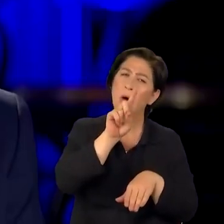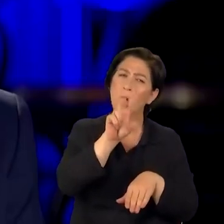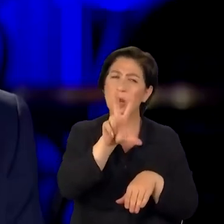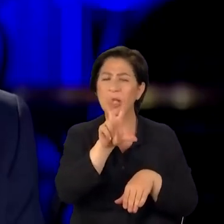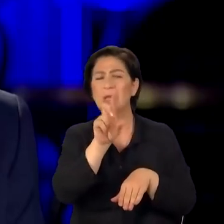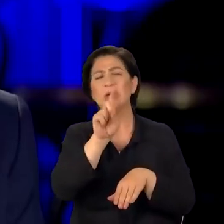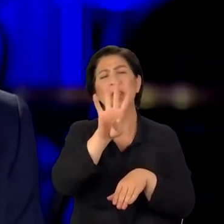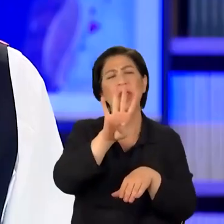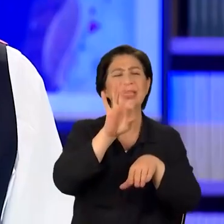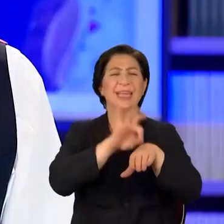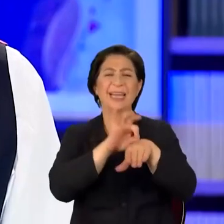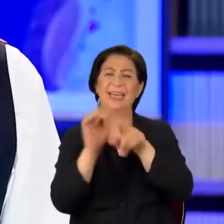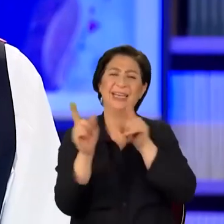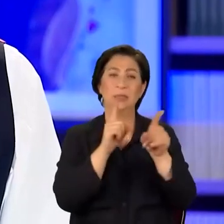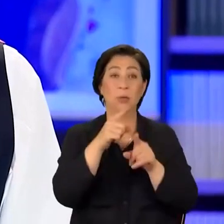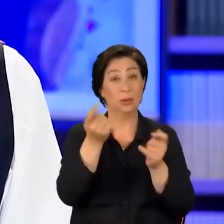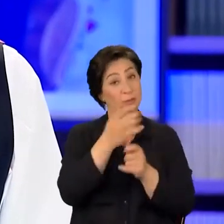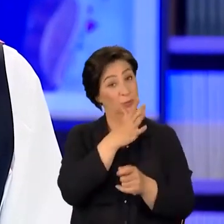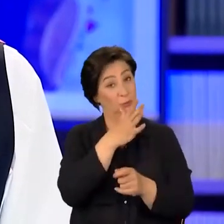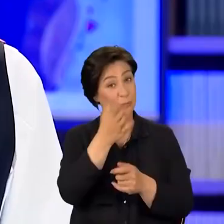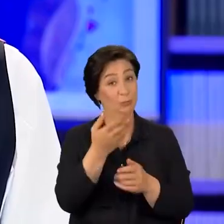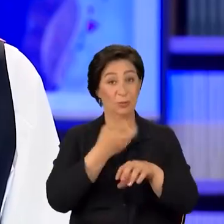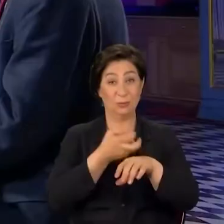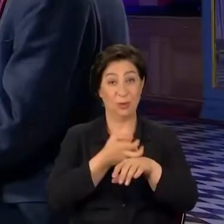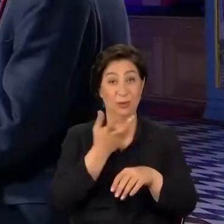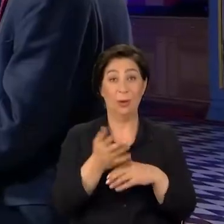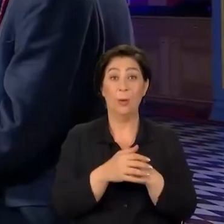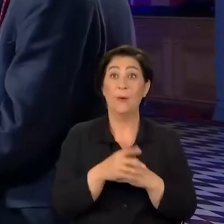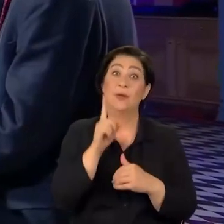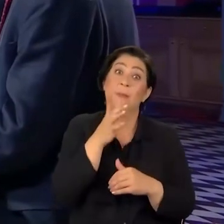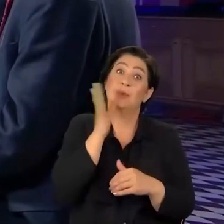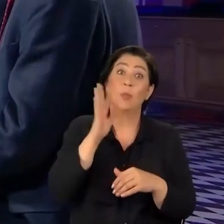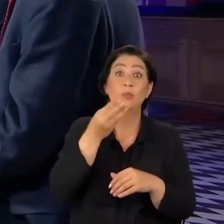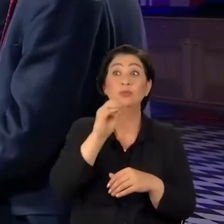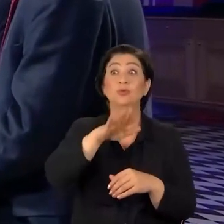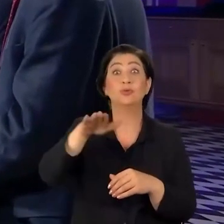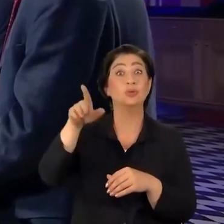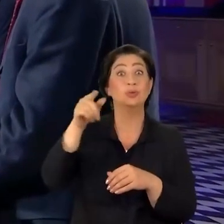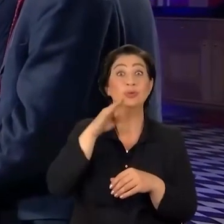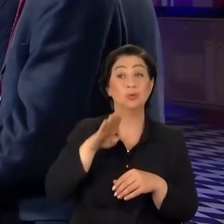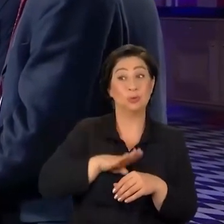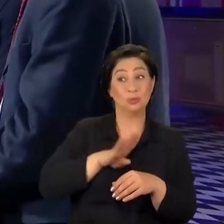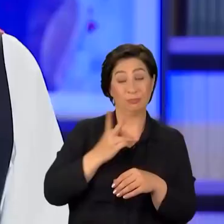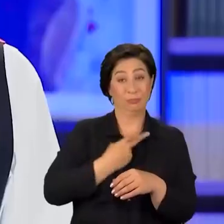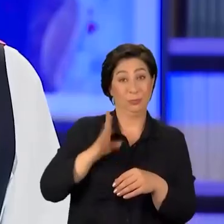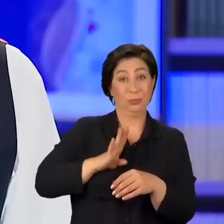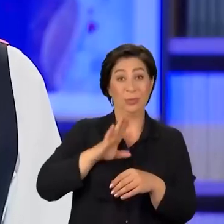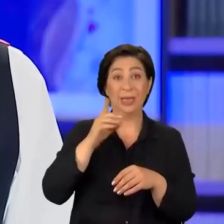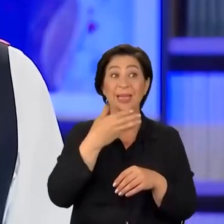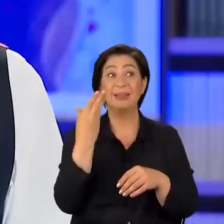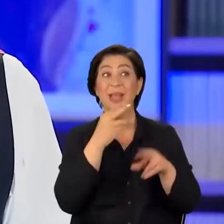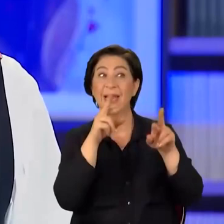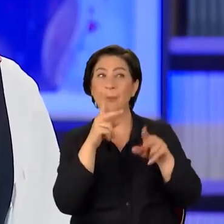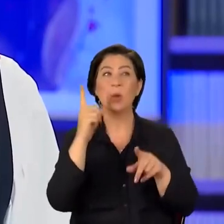12-14 dakika arası. Evet arası ama bu işi biliyorsunuz maşallah. Vallahi bilmiyorum çocuklar. Yani gençler kadar biliyorsunuz bir YouTuber